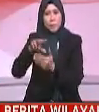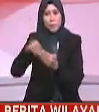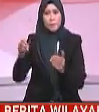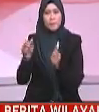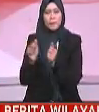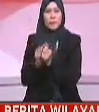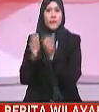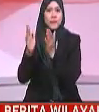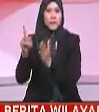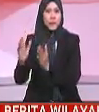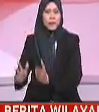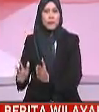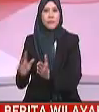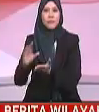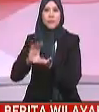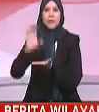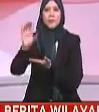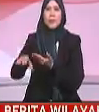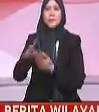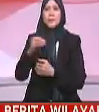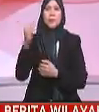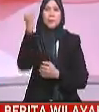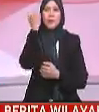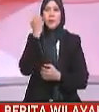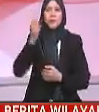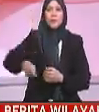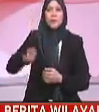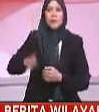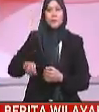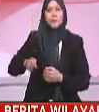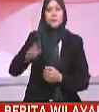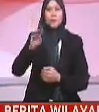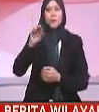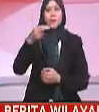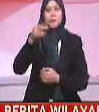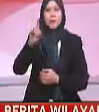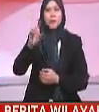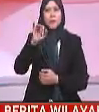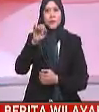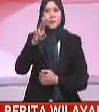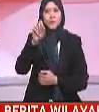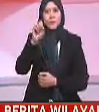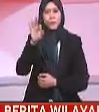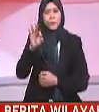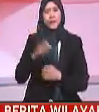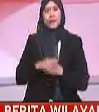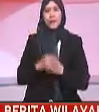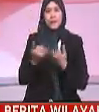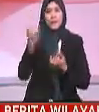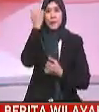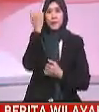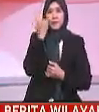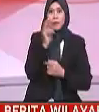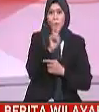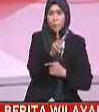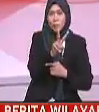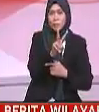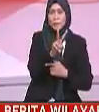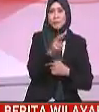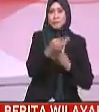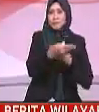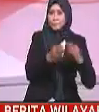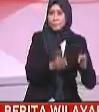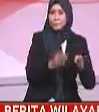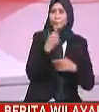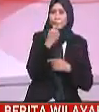seorang penjamin dan diwakili peguam Muhammad Zayumi Muhammad Yusof. Di Mahkamah Magistret 2, pula Muhammad